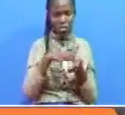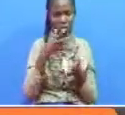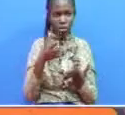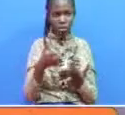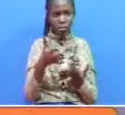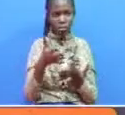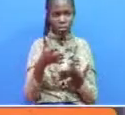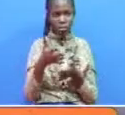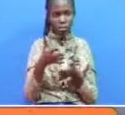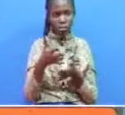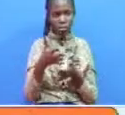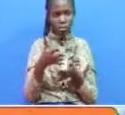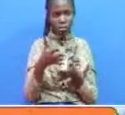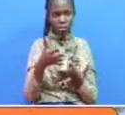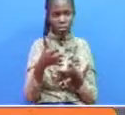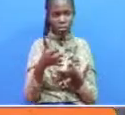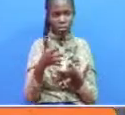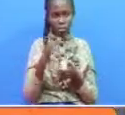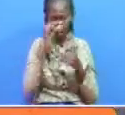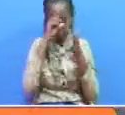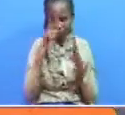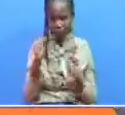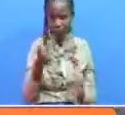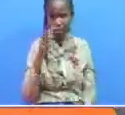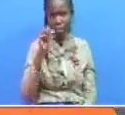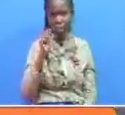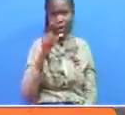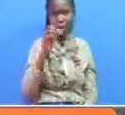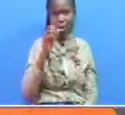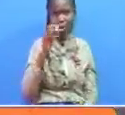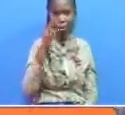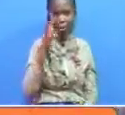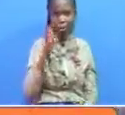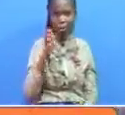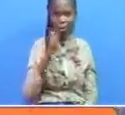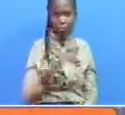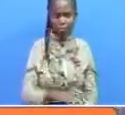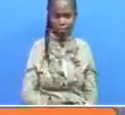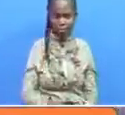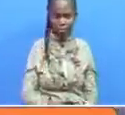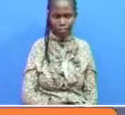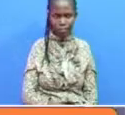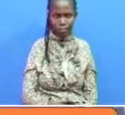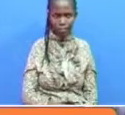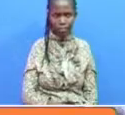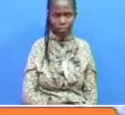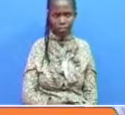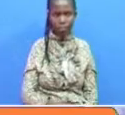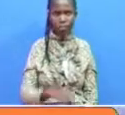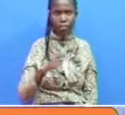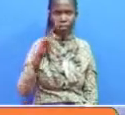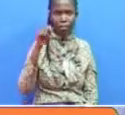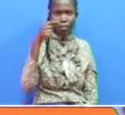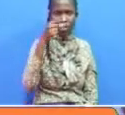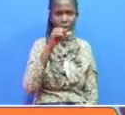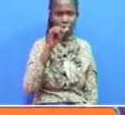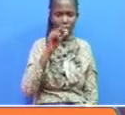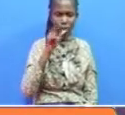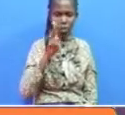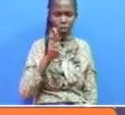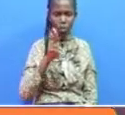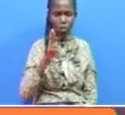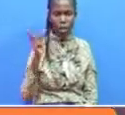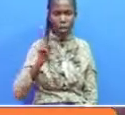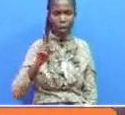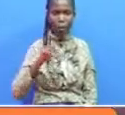cha Waipa. Governor Ambe Julius Makau Malombe. Mama Ngilu itapeleka Nairobi.